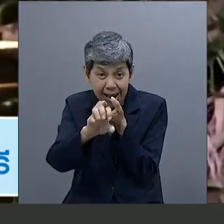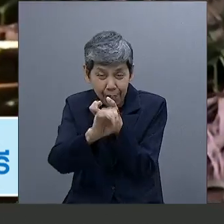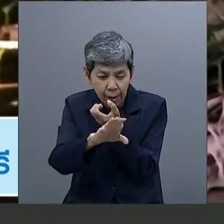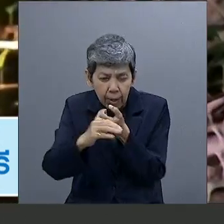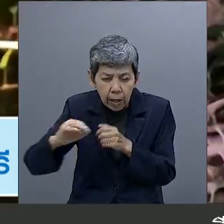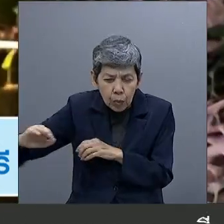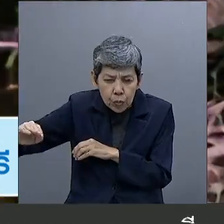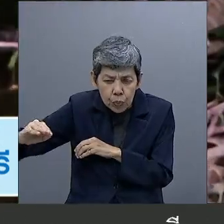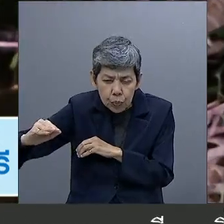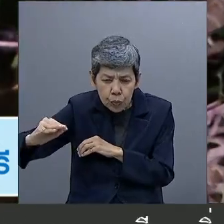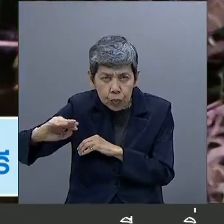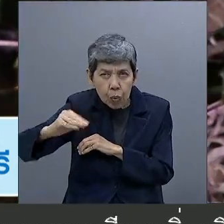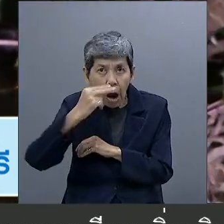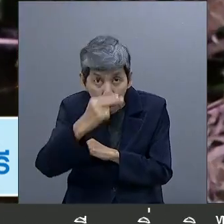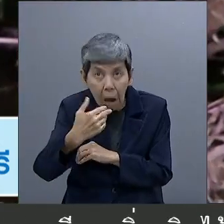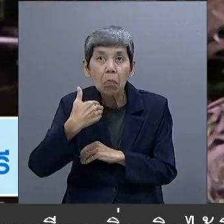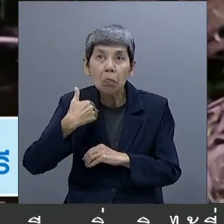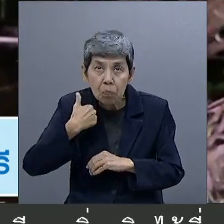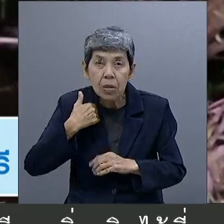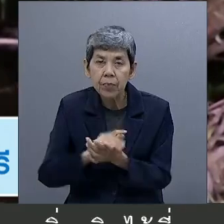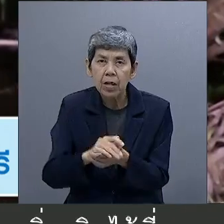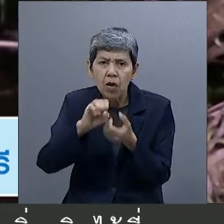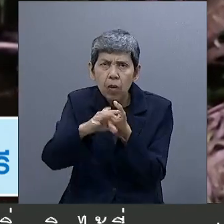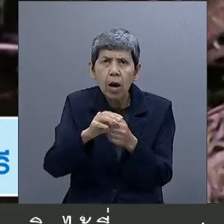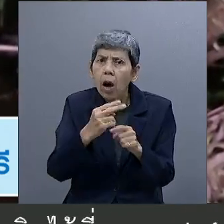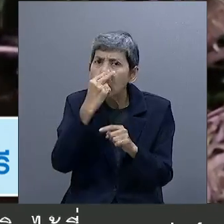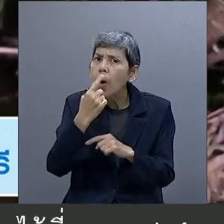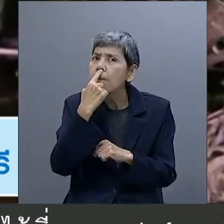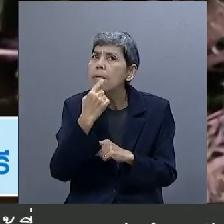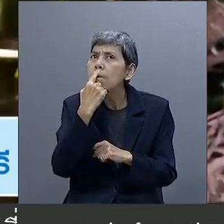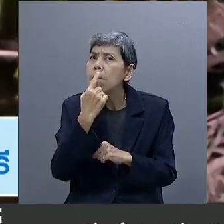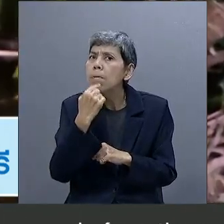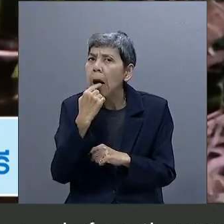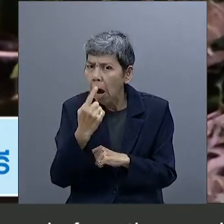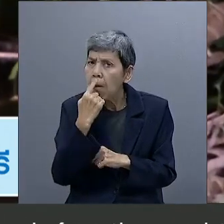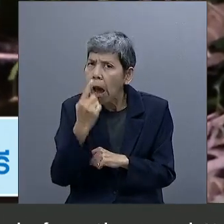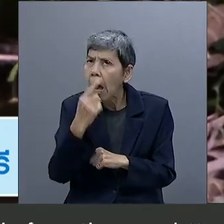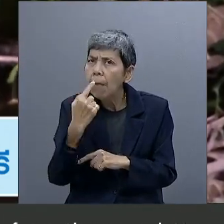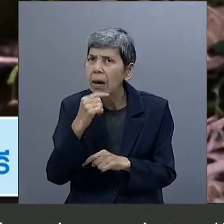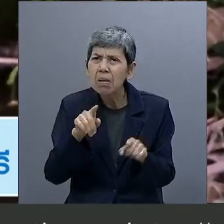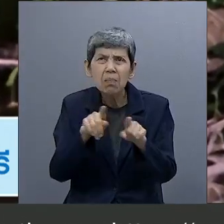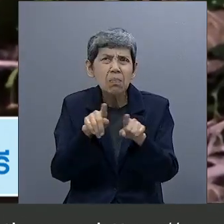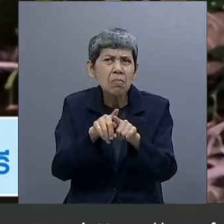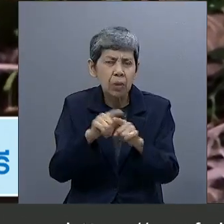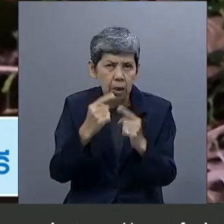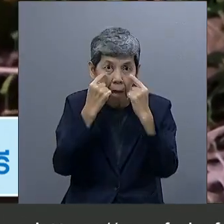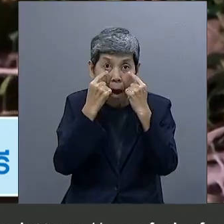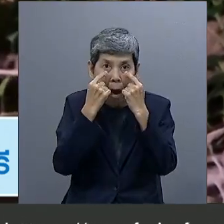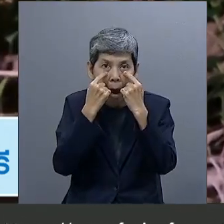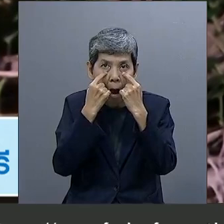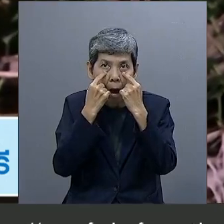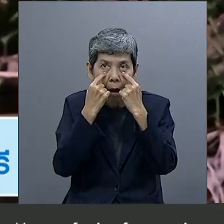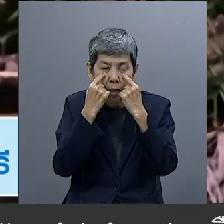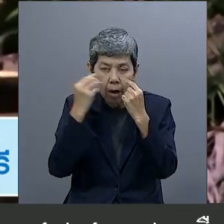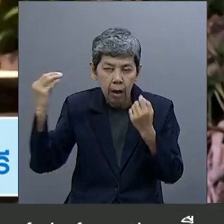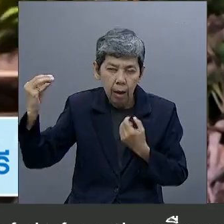วน้ำกลางบึงแล้วนะคะก็ยังพบว่ามีไฟสีแดงดวงใหญ่ลอยอยู่บนผิวน้ำคล้ายๆกับดวงตาของสัตว์ที่เมื่อกระท